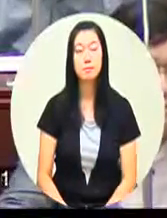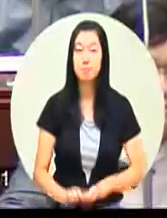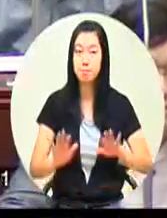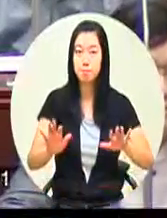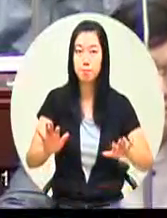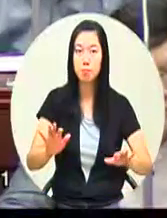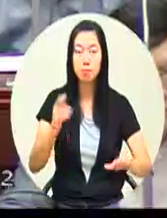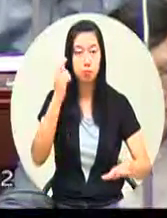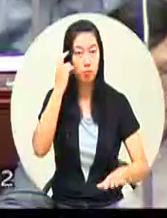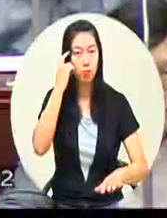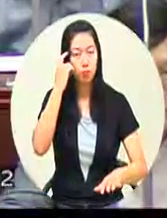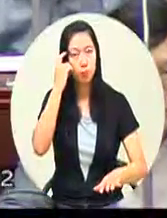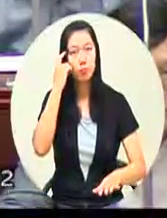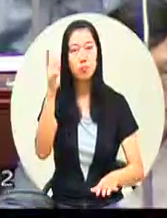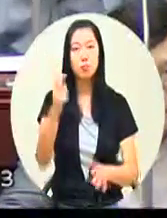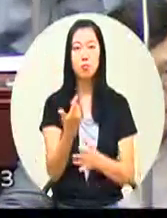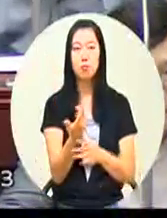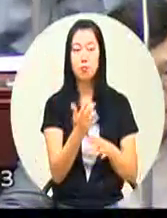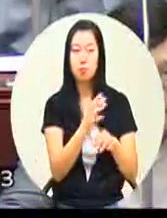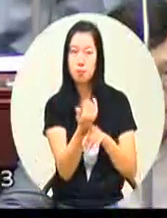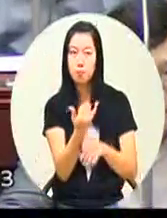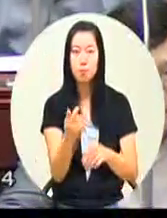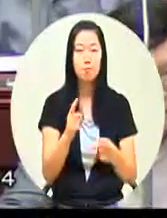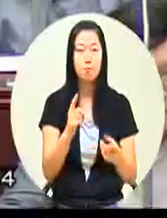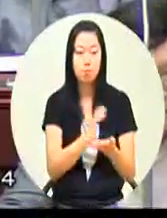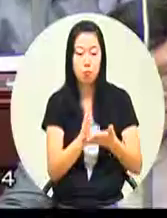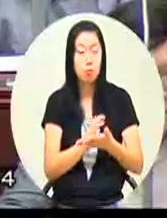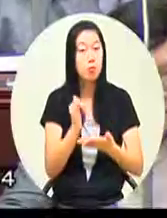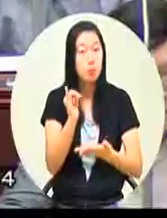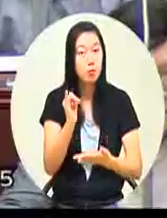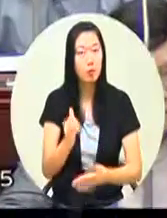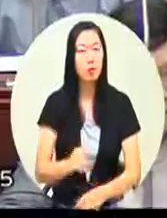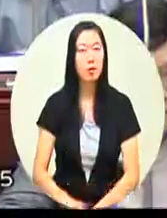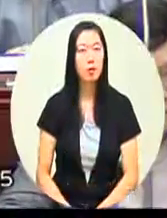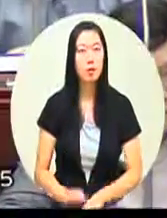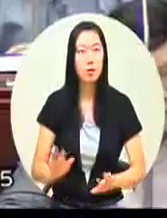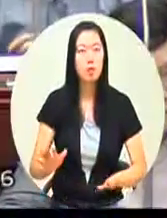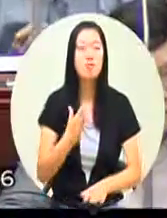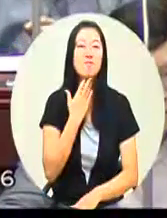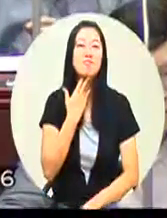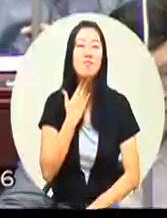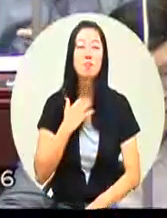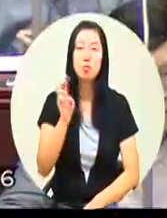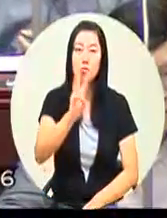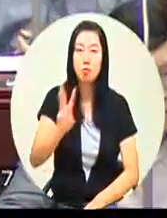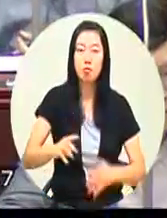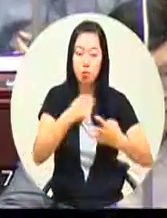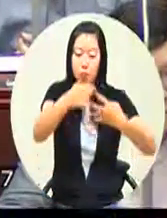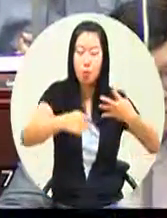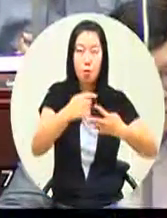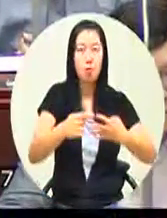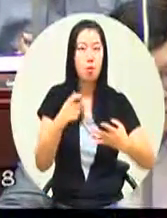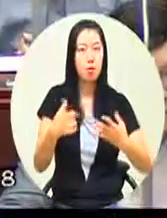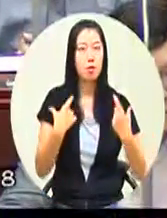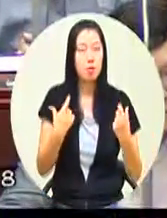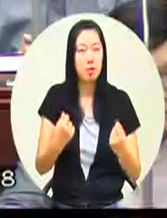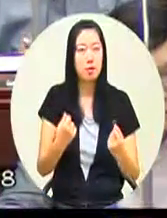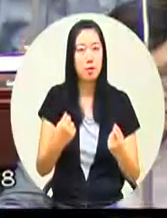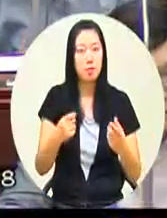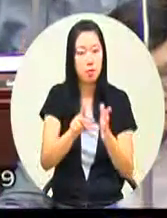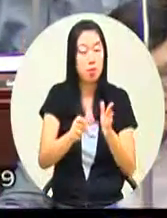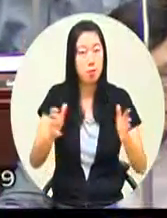的效应非常的好，尤其但是在这一次的我知道枯水期的时候，大概原本我们大概预计枯水期，因为